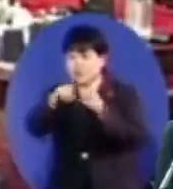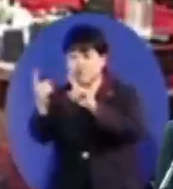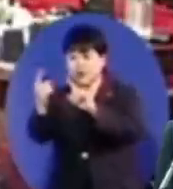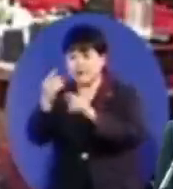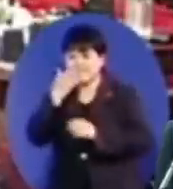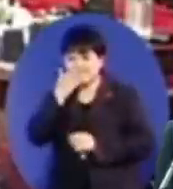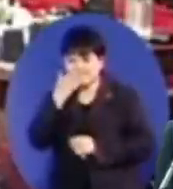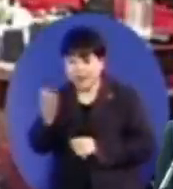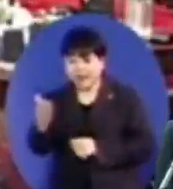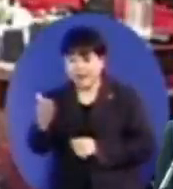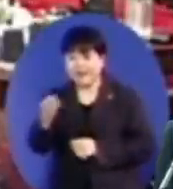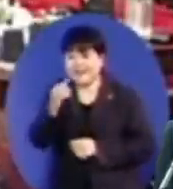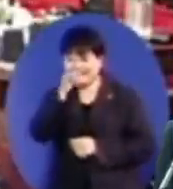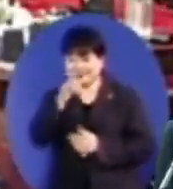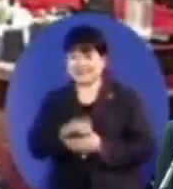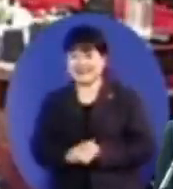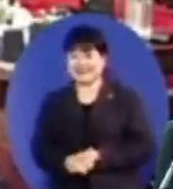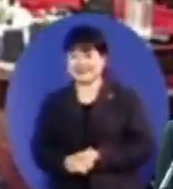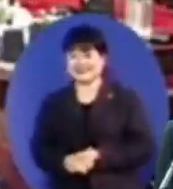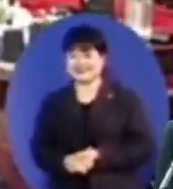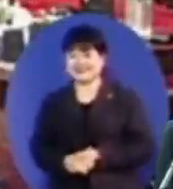수가 있으신 것입니다.